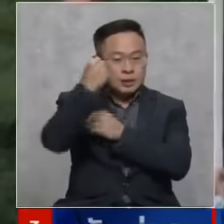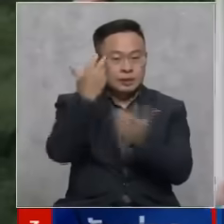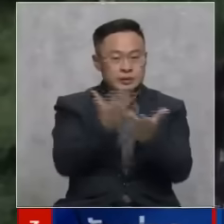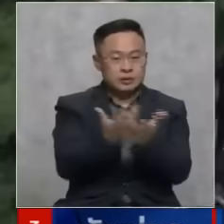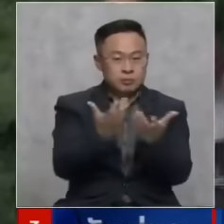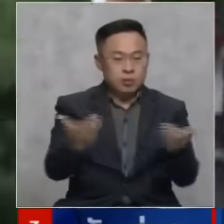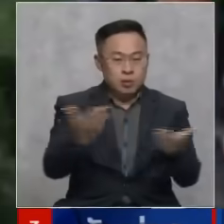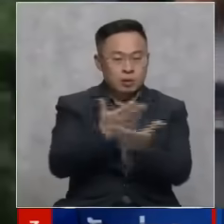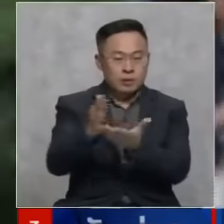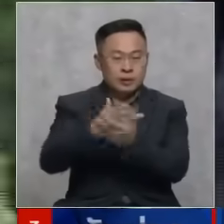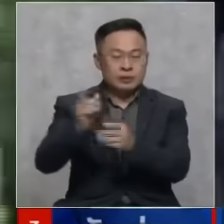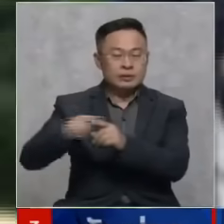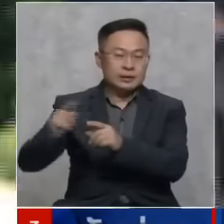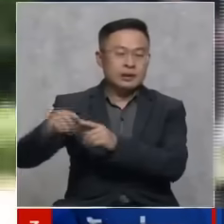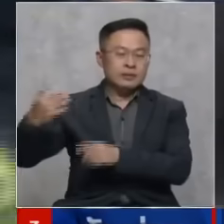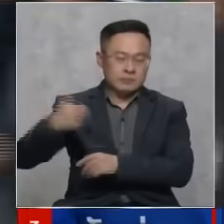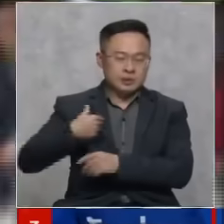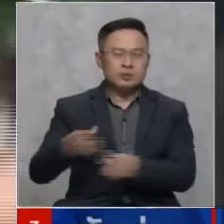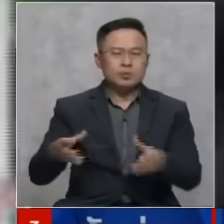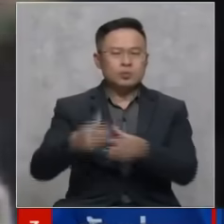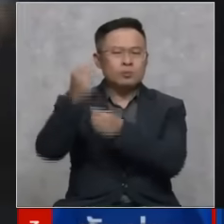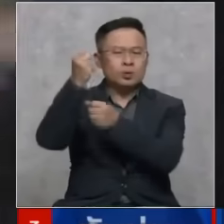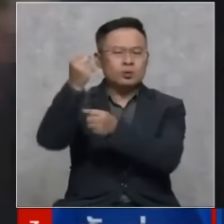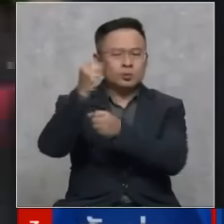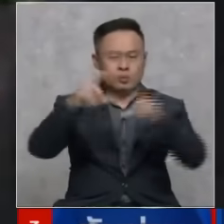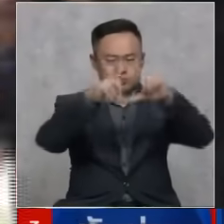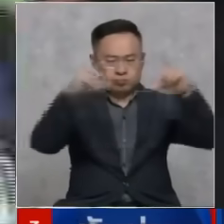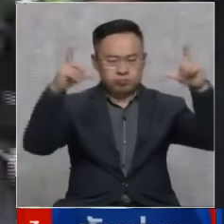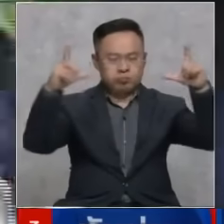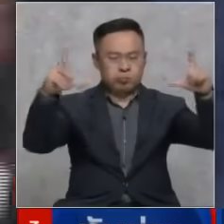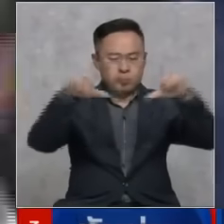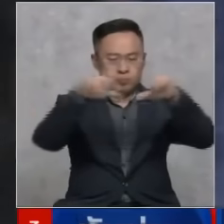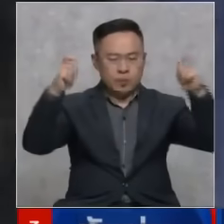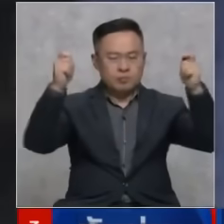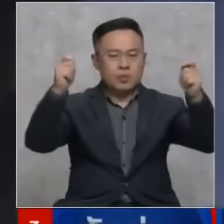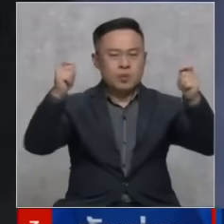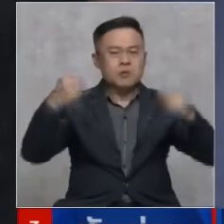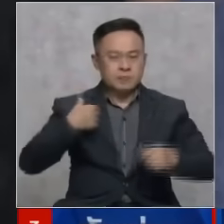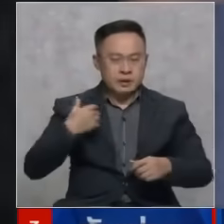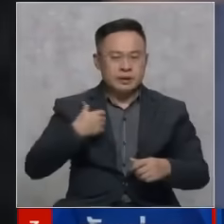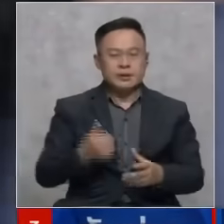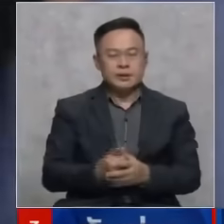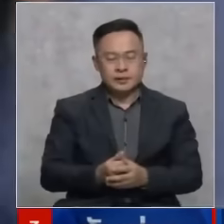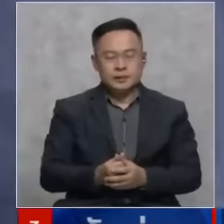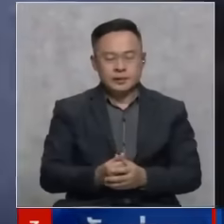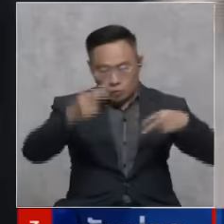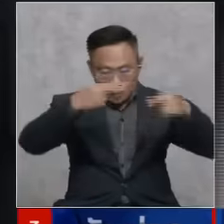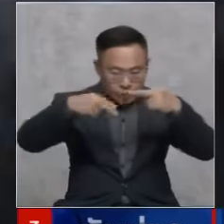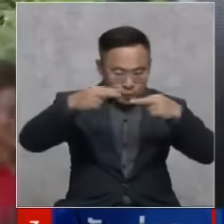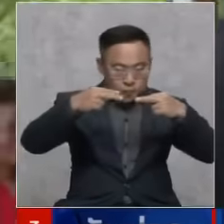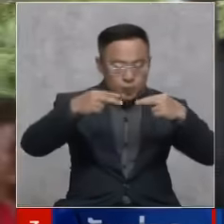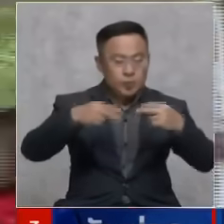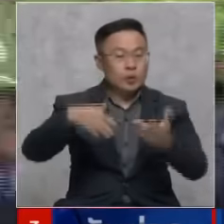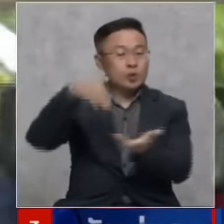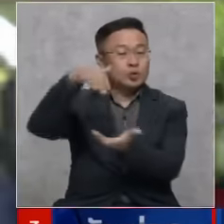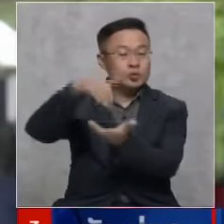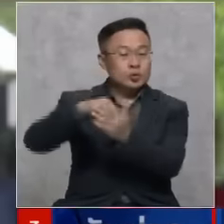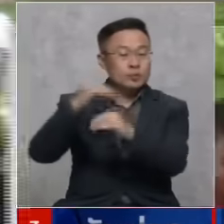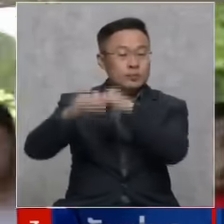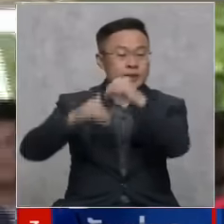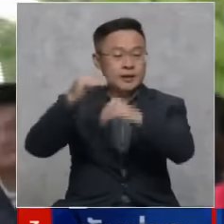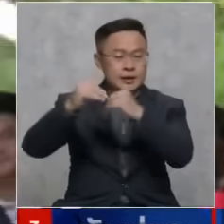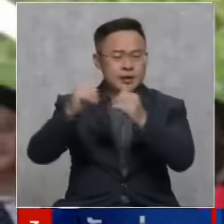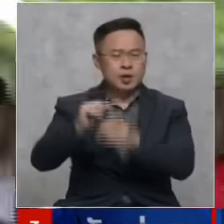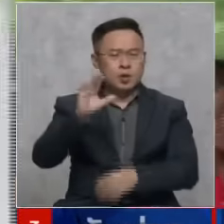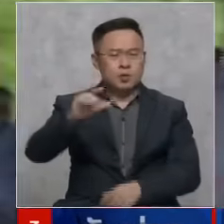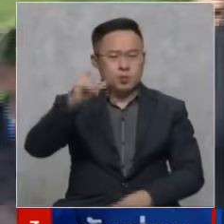รักษาความปลอดภัยอยู่นะคะหลังจากนั้นนายกรัฐมนตรีและคณะก็เดินทางไปเยี่ยมชมศูนย์ศึกษาการพันคล้ายอันเนื่องมาจากพระ